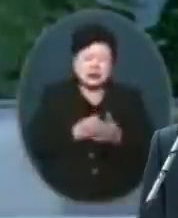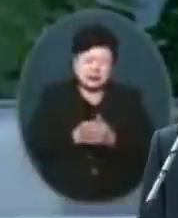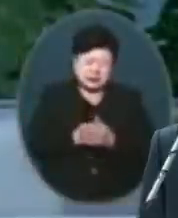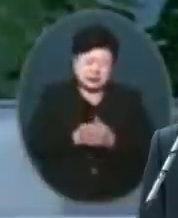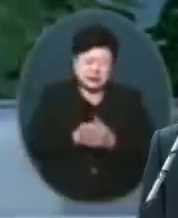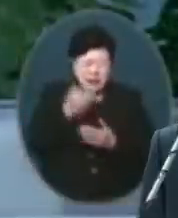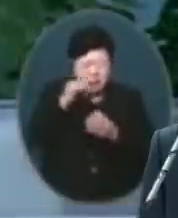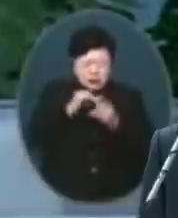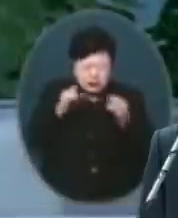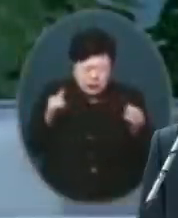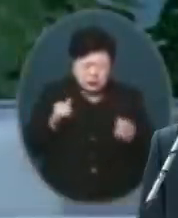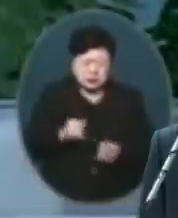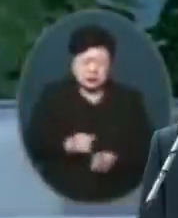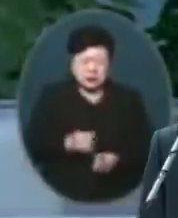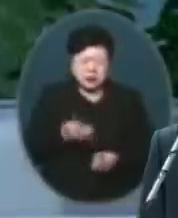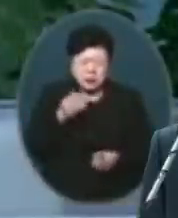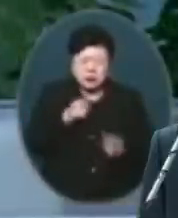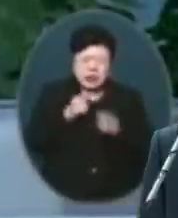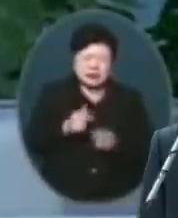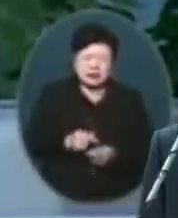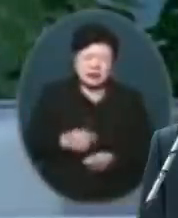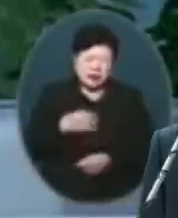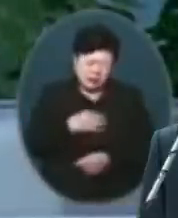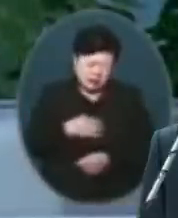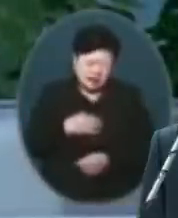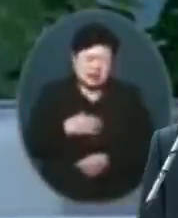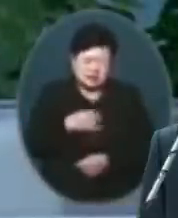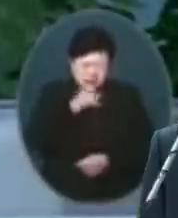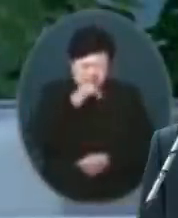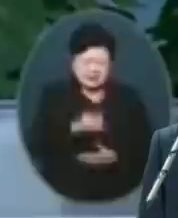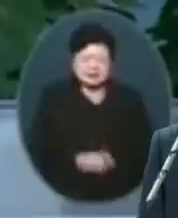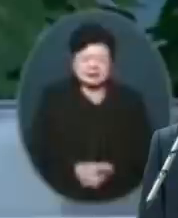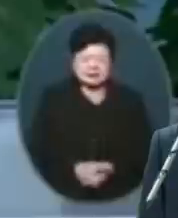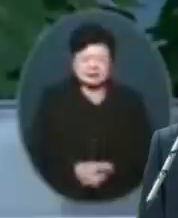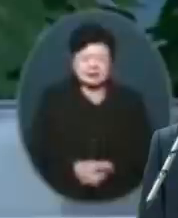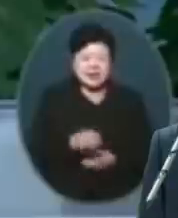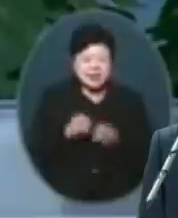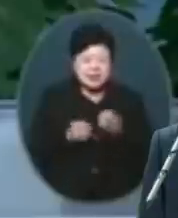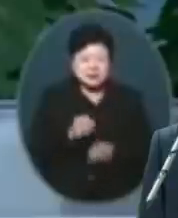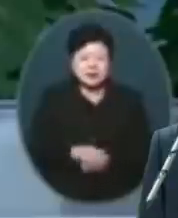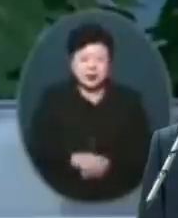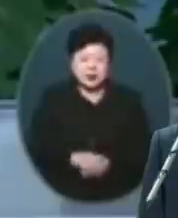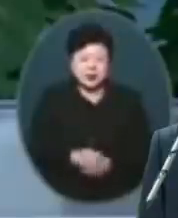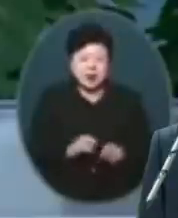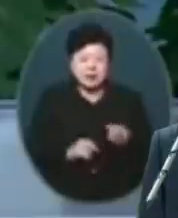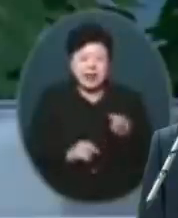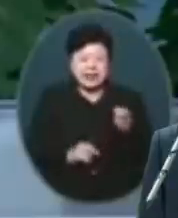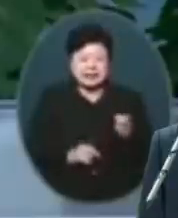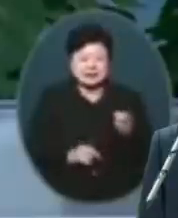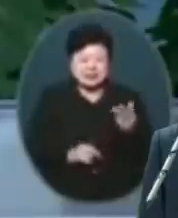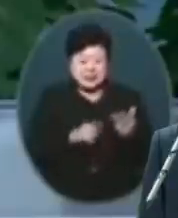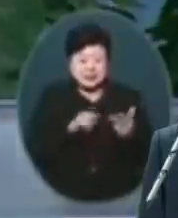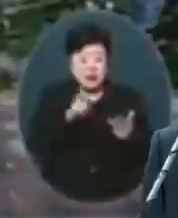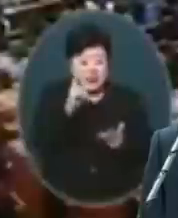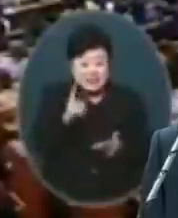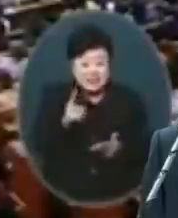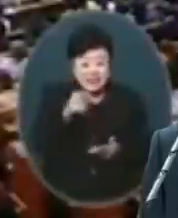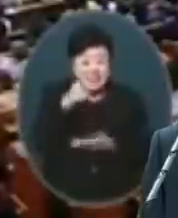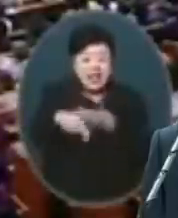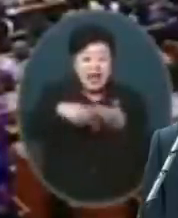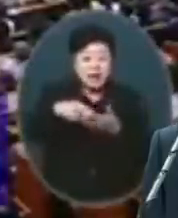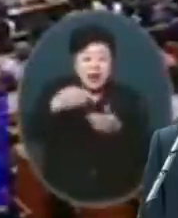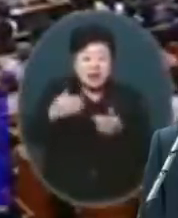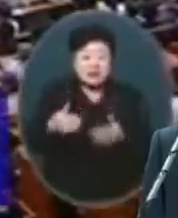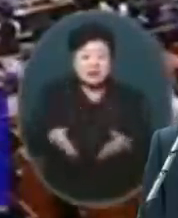우리 한국 사람 각자 다 가지고 있다는 것입니다. 시편 127편 1절은